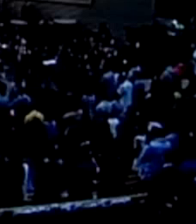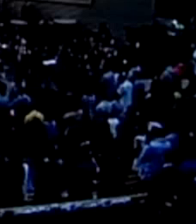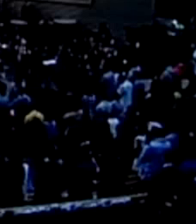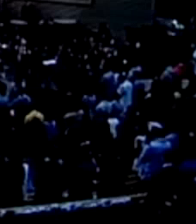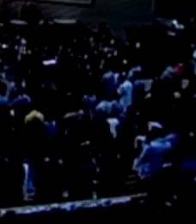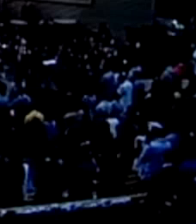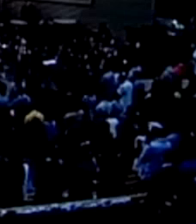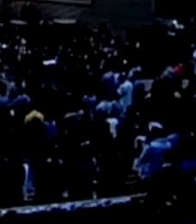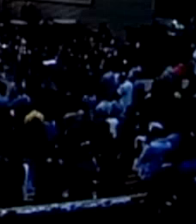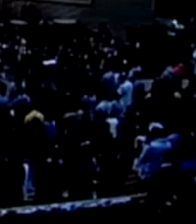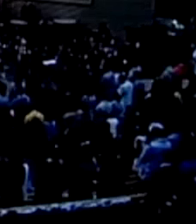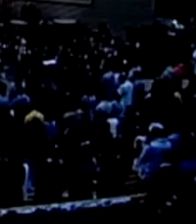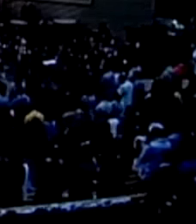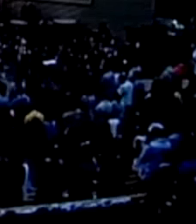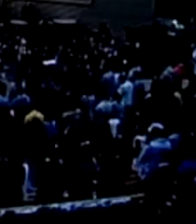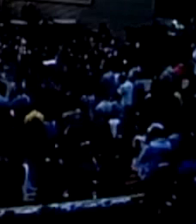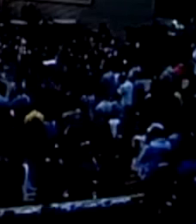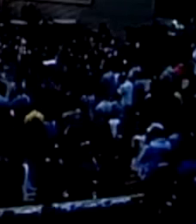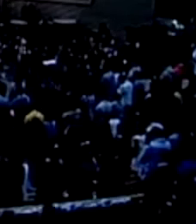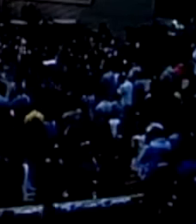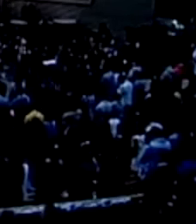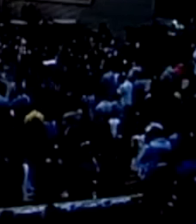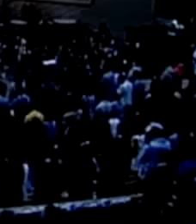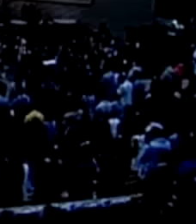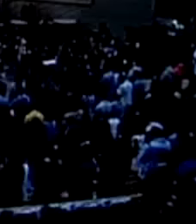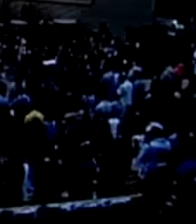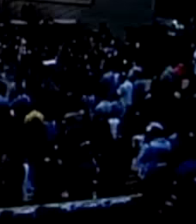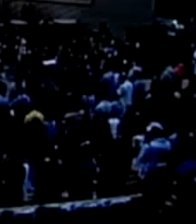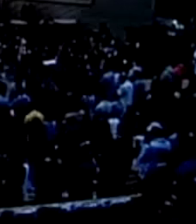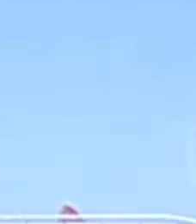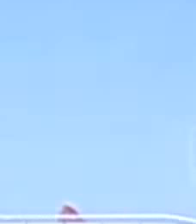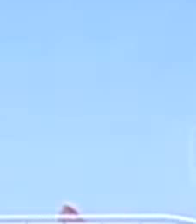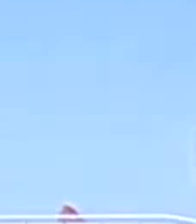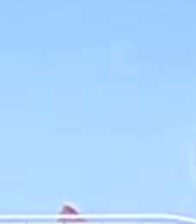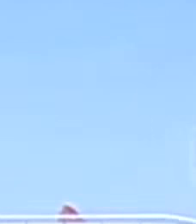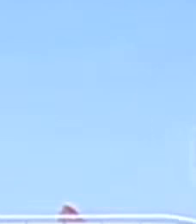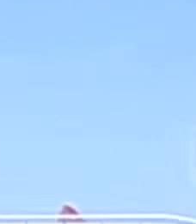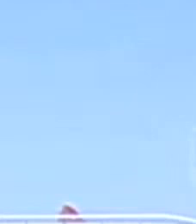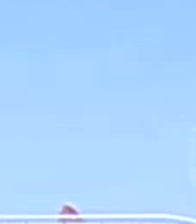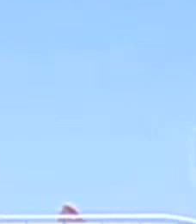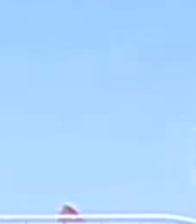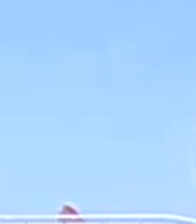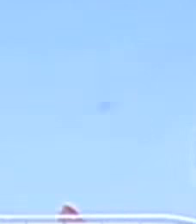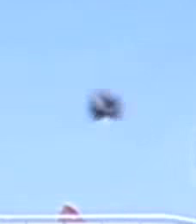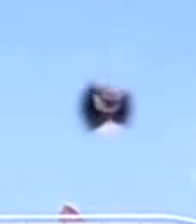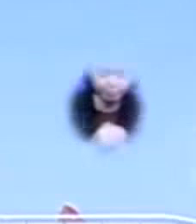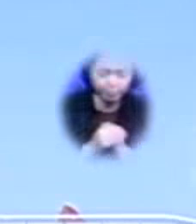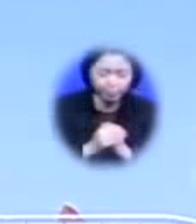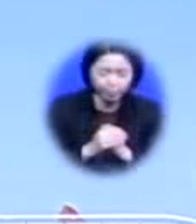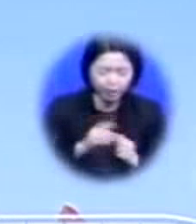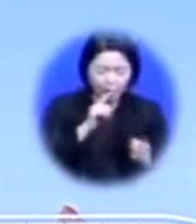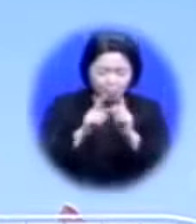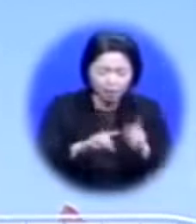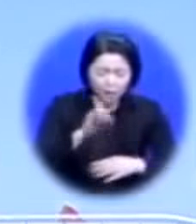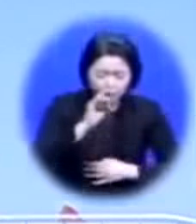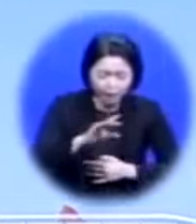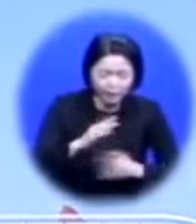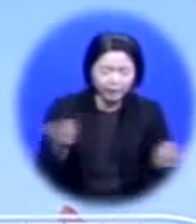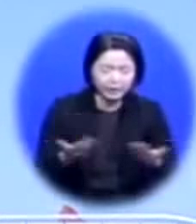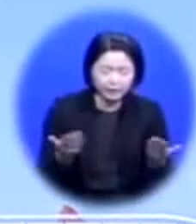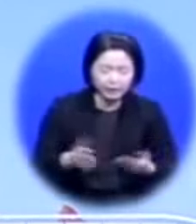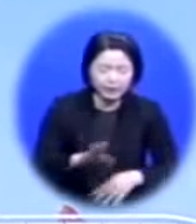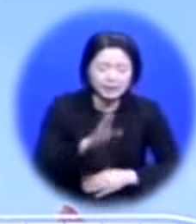주소서 감사합니다 주님 찬양합니다 아버지 하나님 말도 안 되는 일이